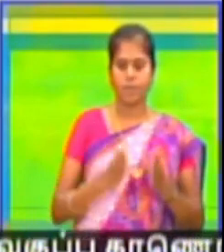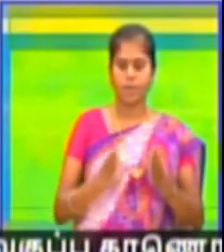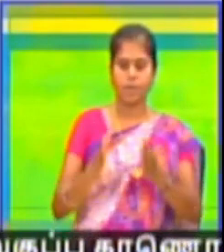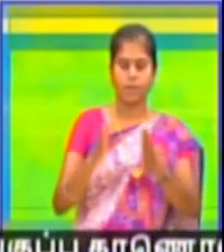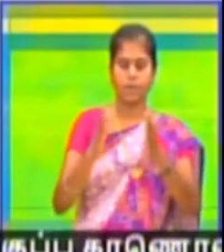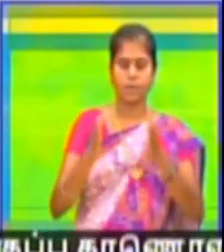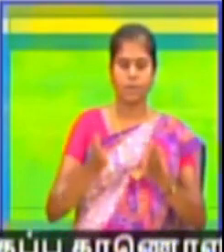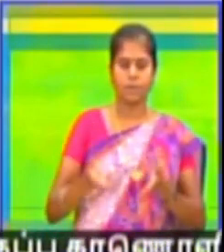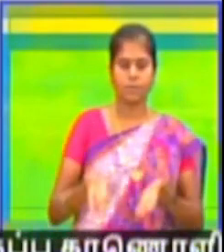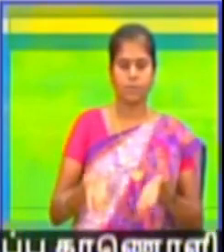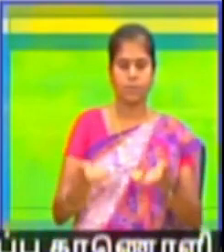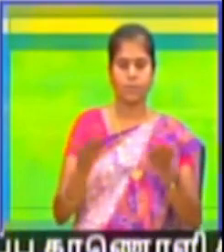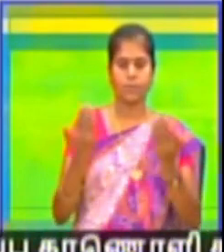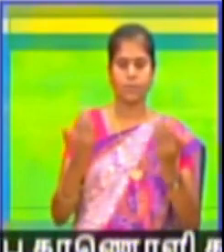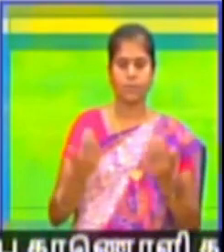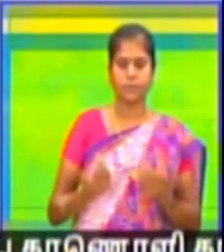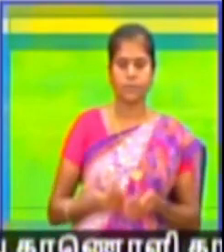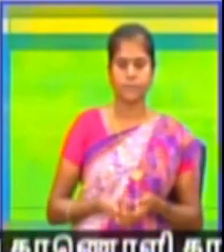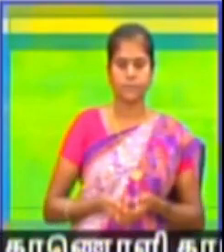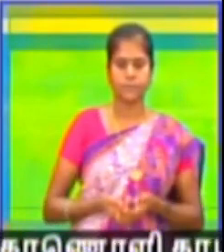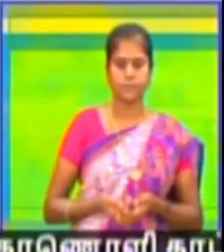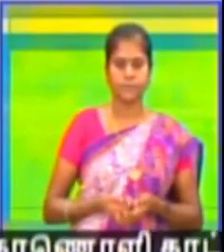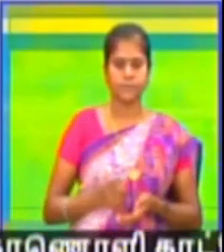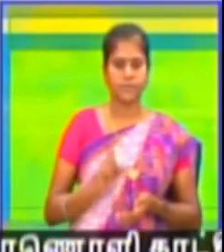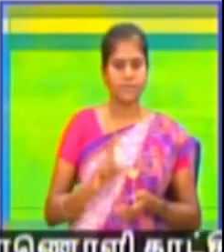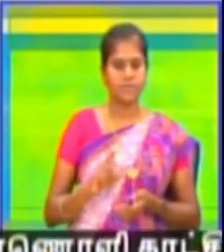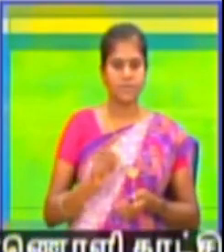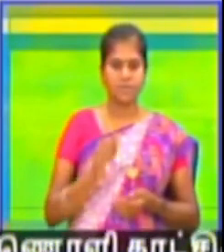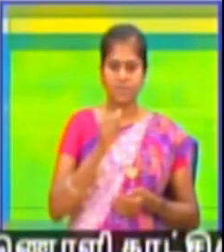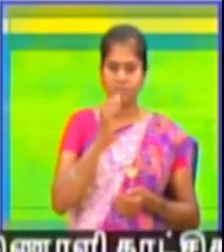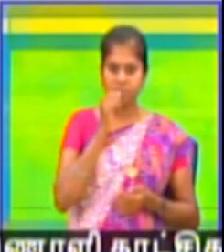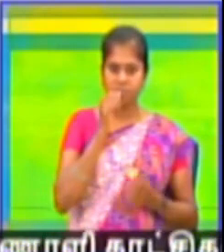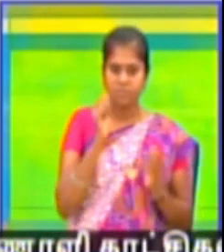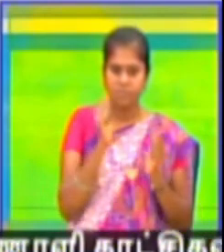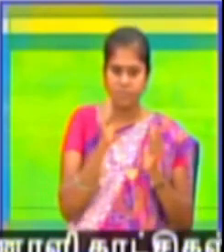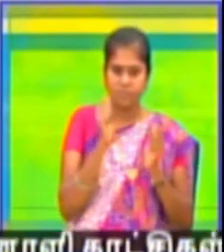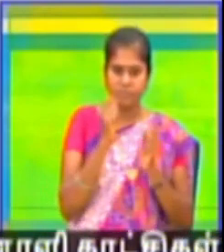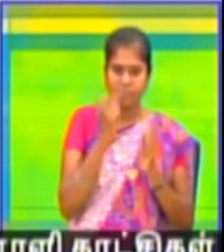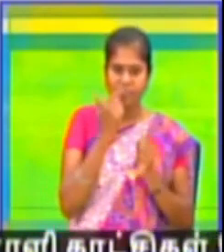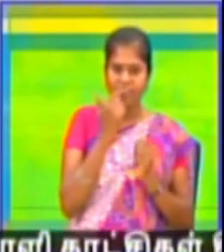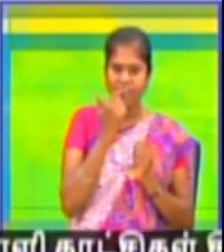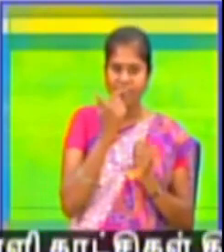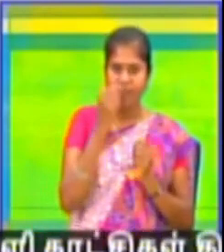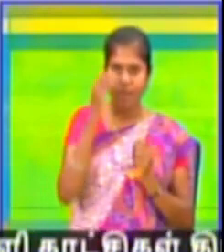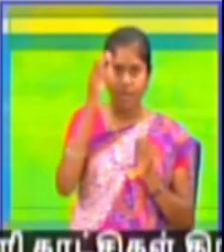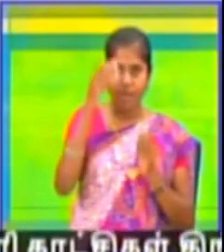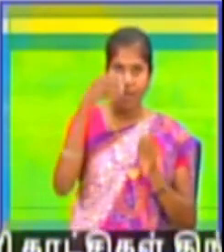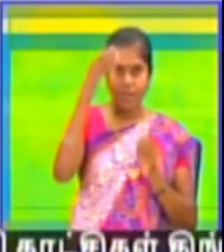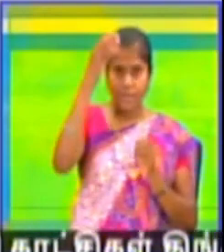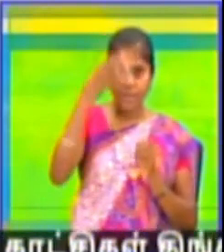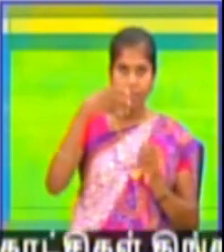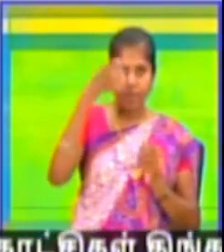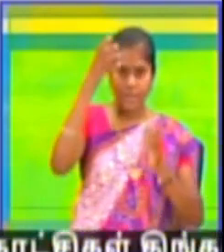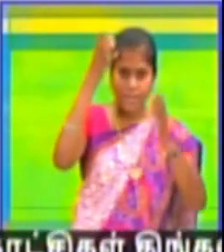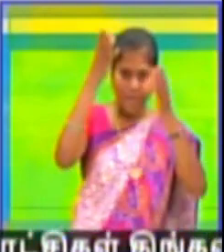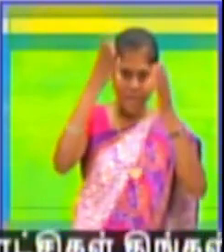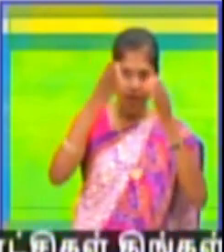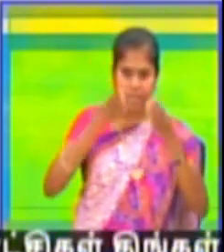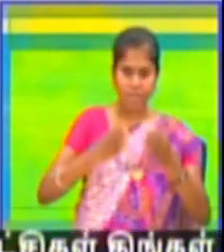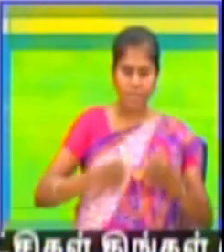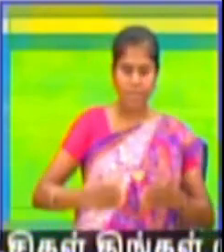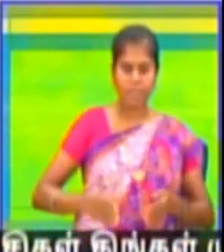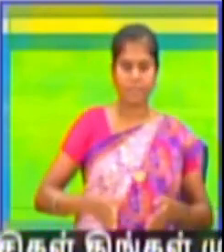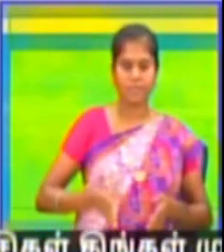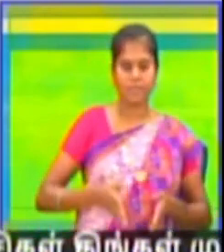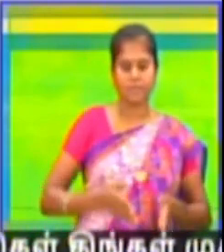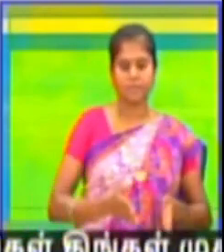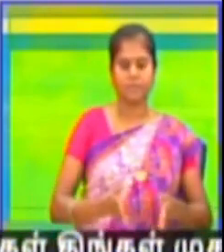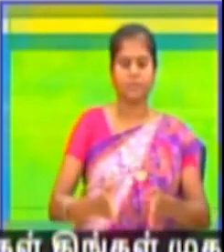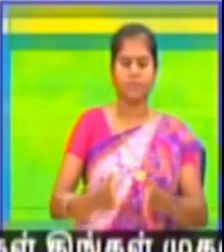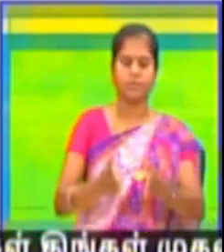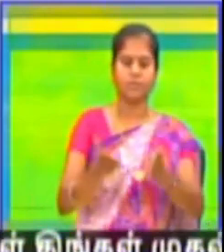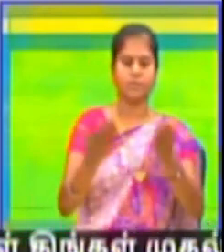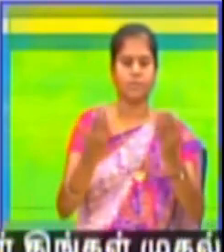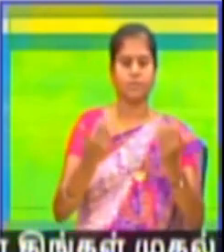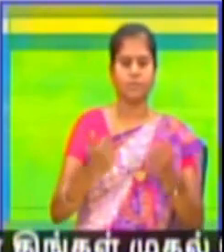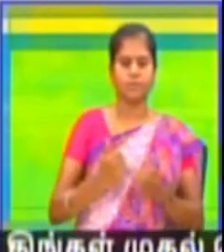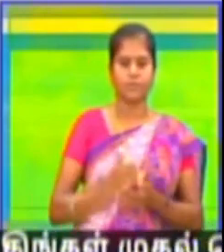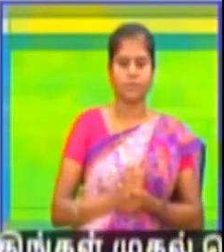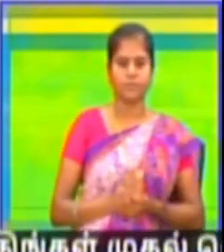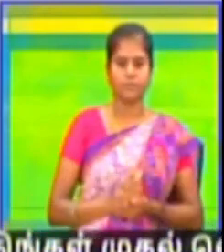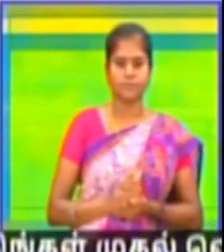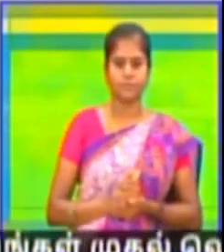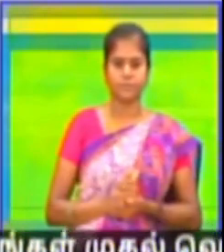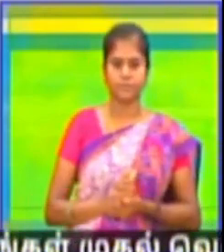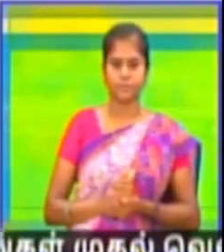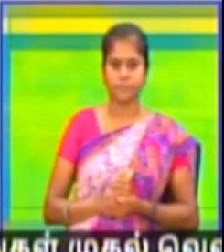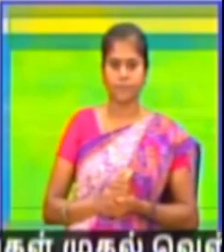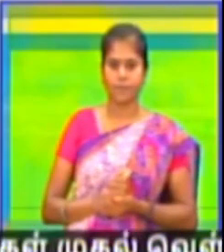ஆறுகள் பனியாறுலேருந்து உருவாகின்றன. இந்த வரைபடத்துலேயும் நீங்கள் உங்கள் புக்கில் இந்த ஆறுகளை பற்றி கொடுத்துருக்காங்க.